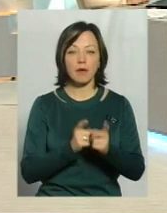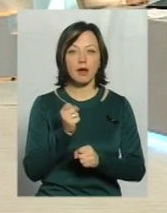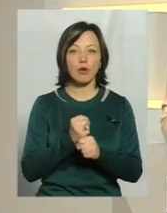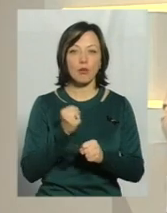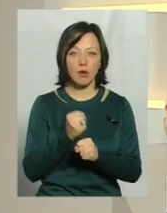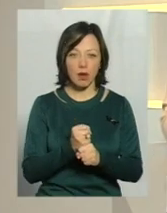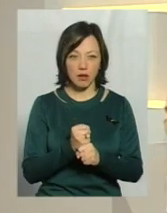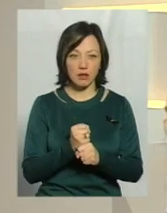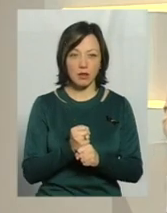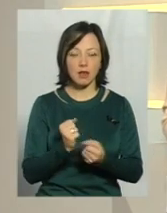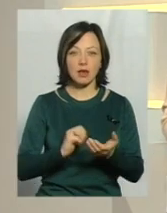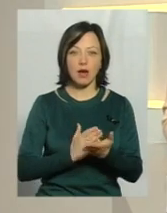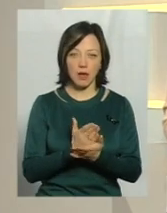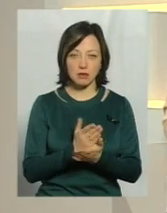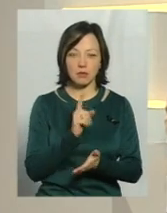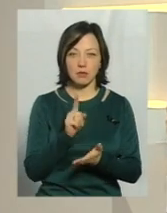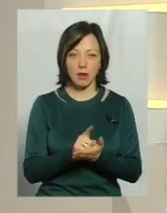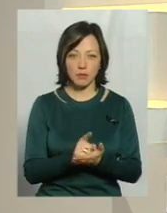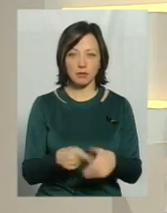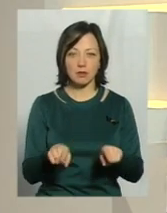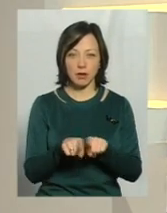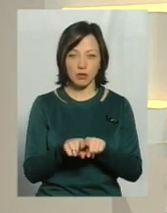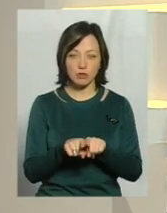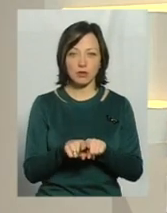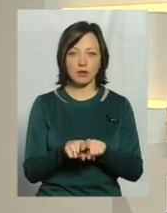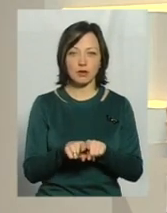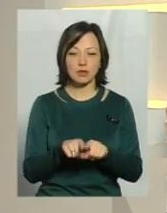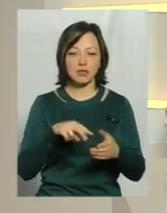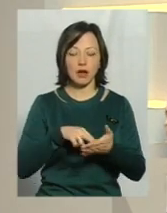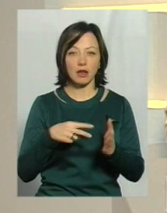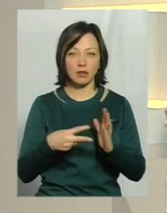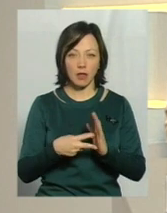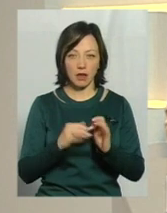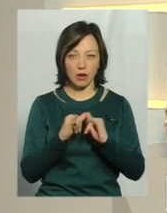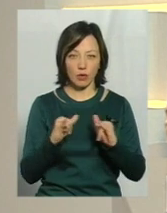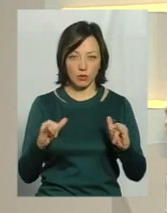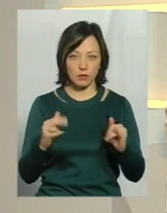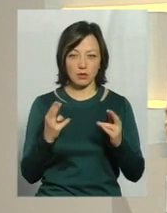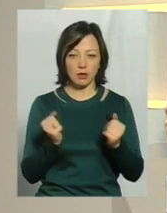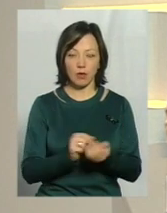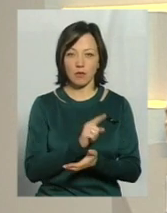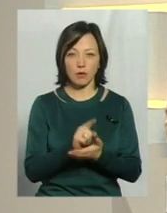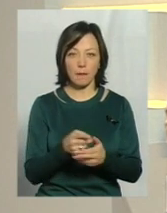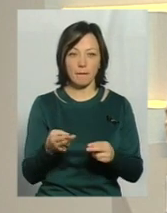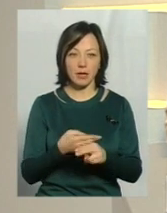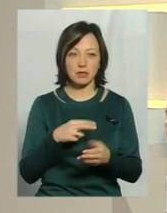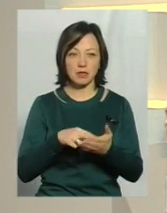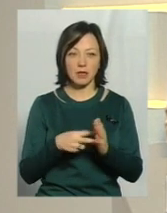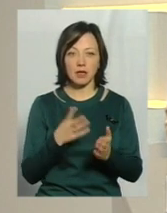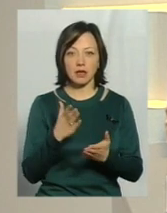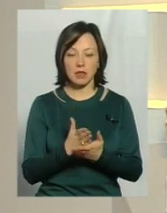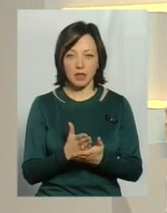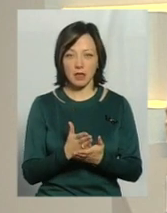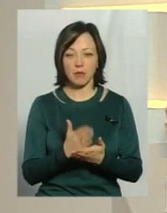таки якісно, це ми маємо також, це має бути якась стратегія розвитку. Ну, обов'язково, без стратегії. Є стратегії,